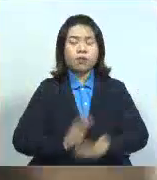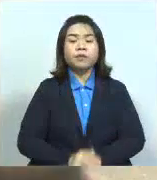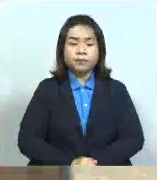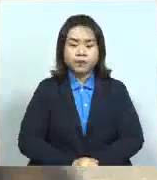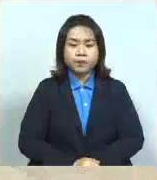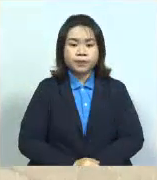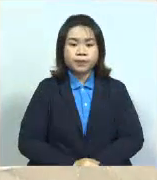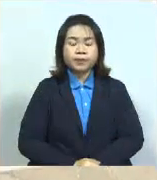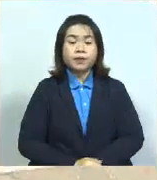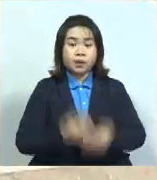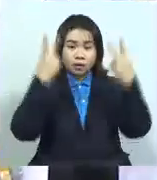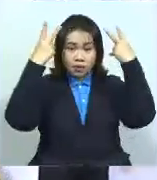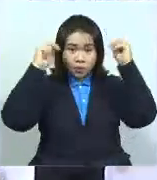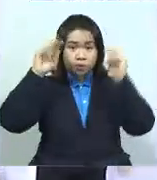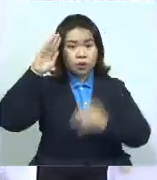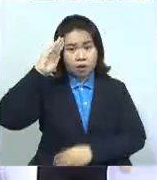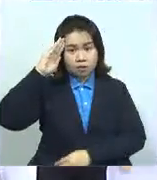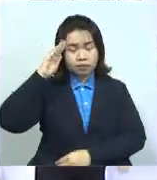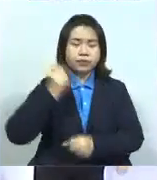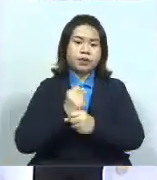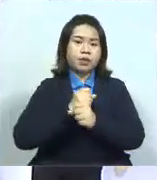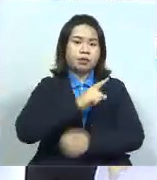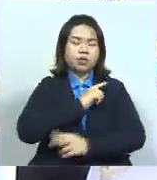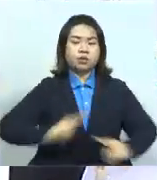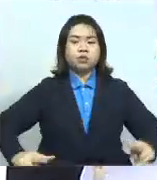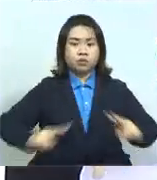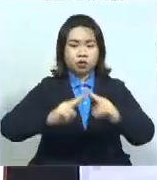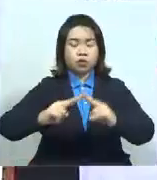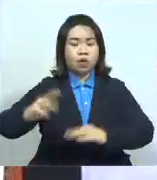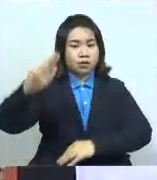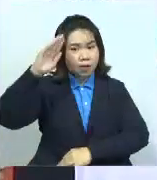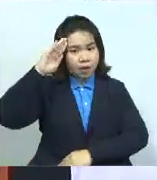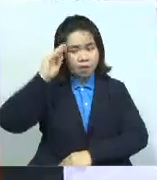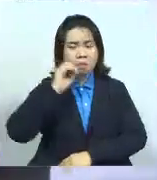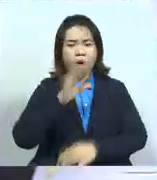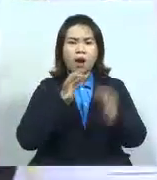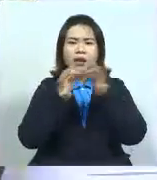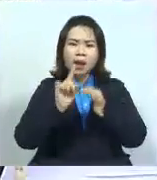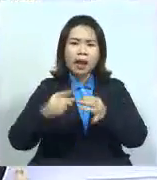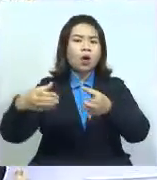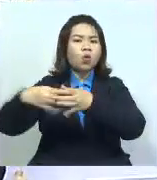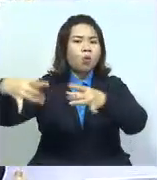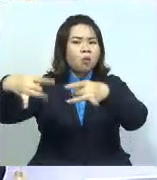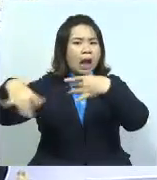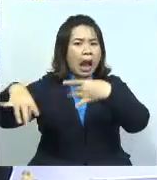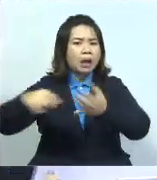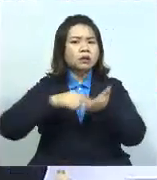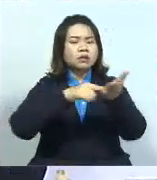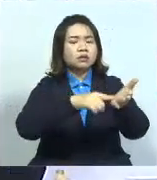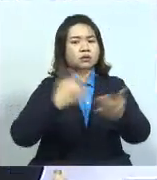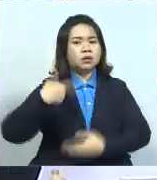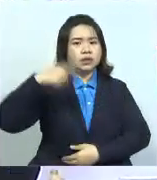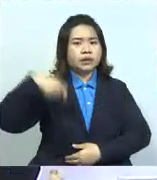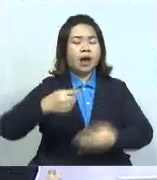พลเอกประยุทธ์จันทร์โอชานายกรัฐมนตรีและรัฐมนตรีว่าการกระทรวงกลาโหมชี้แจงถึงกรณีที่ฝ่ายค้านเตรียมยื่นศาลรัฐธร